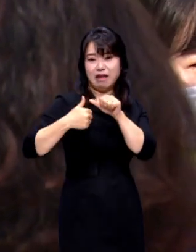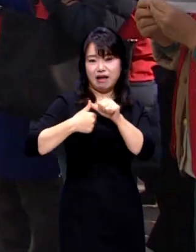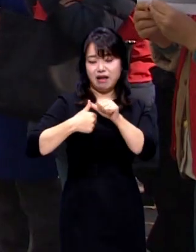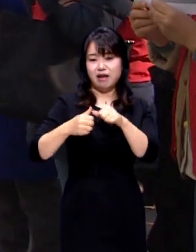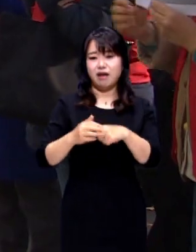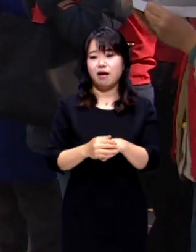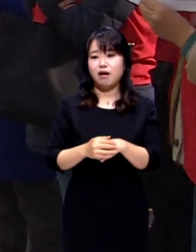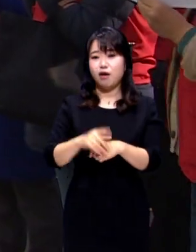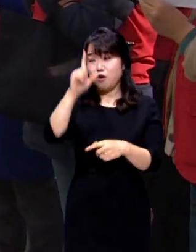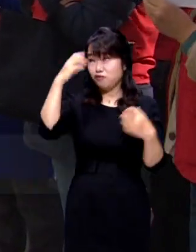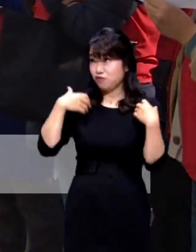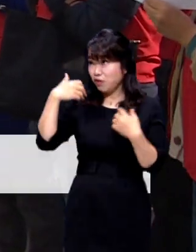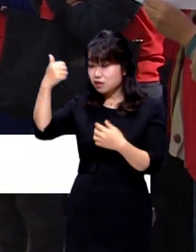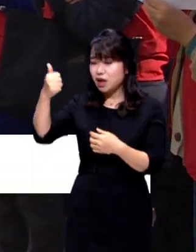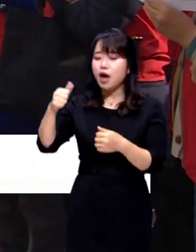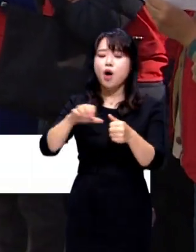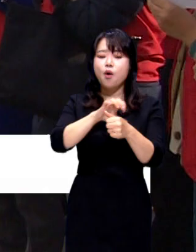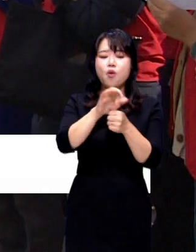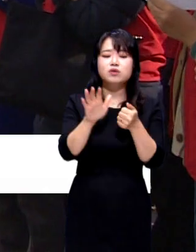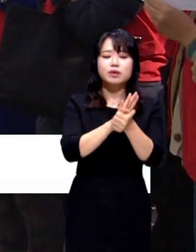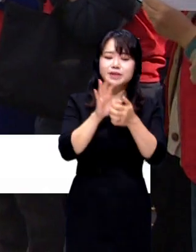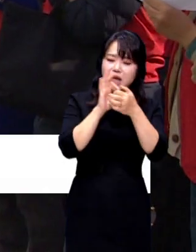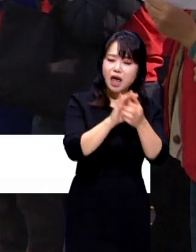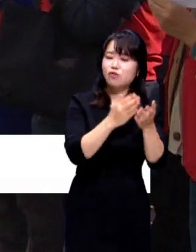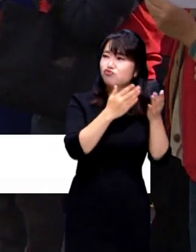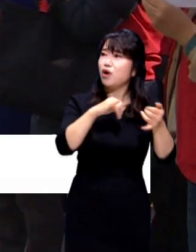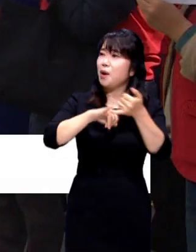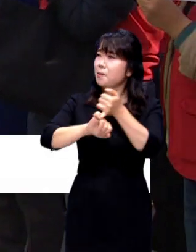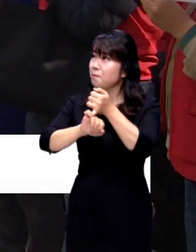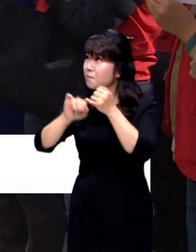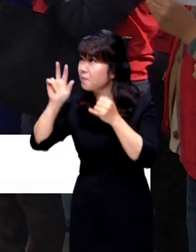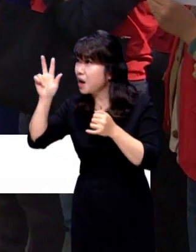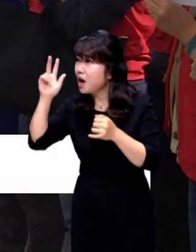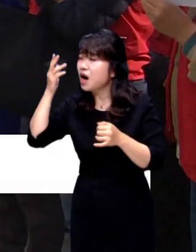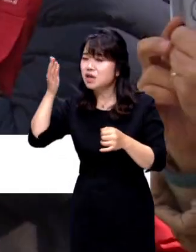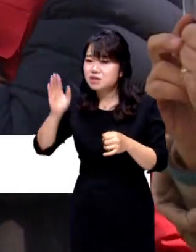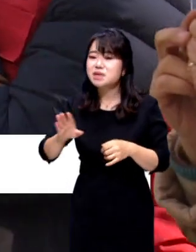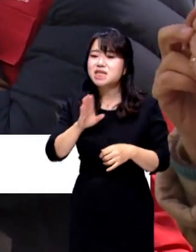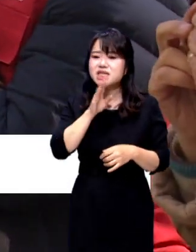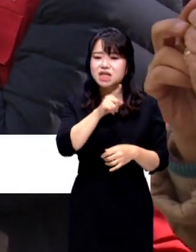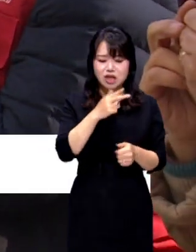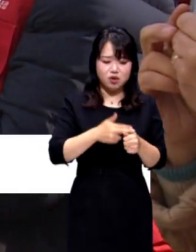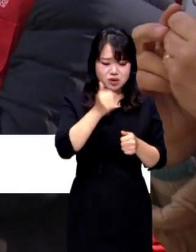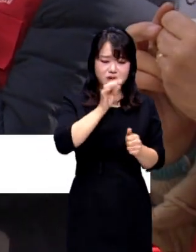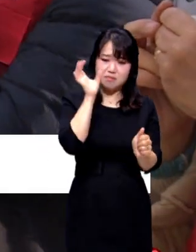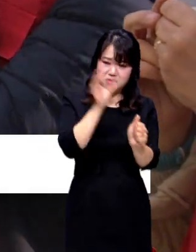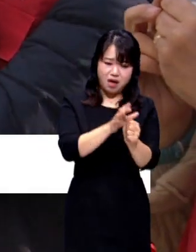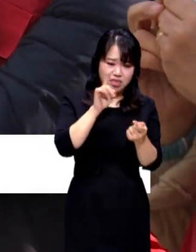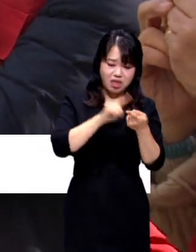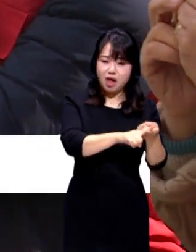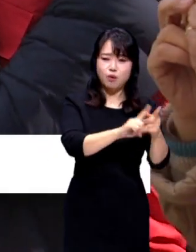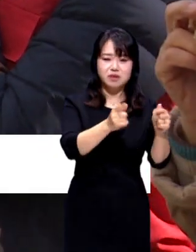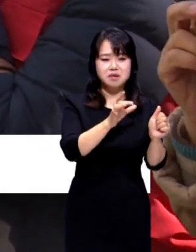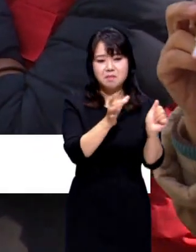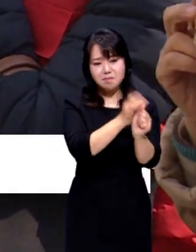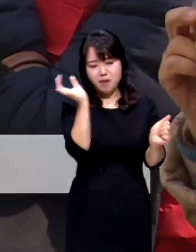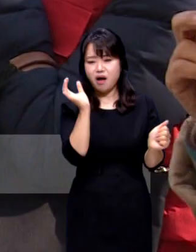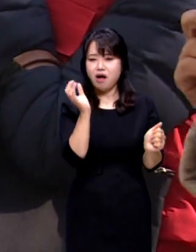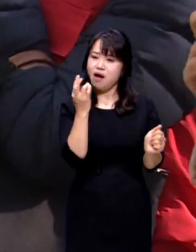돌봄 서비스를 기존대로 유지한다고 밝혔는데 정작 서비스를 제공하는 종사자의 고용 안정에는 관심이 없다고 주장합니다.